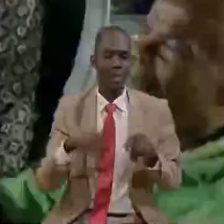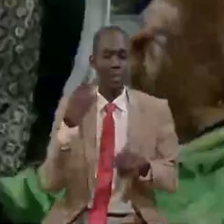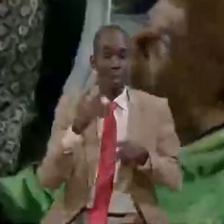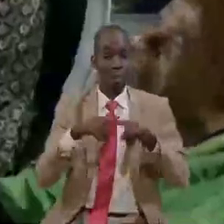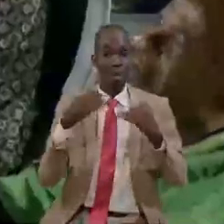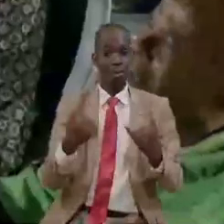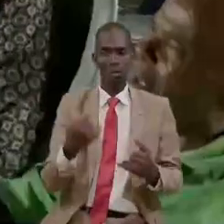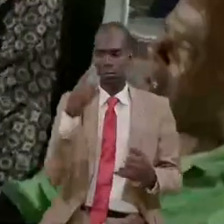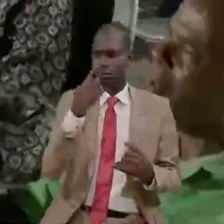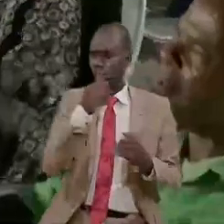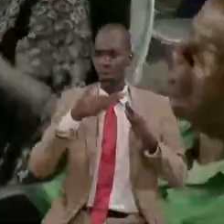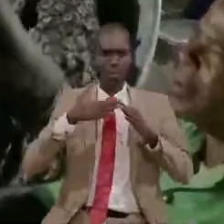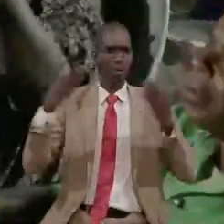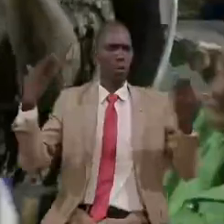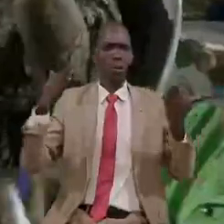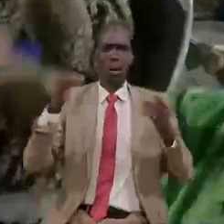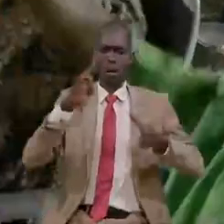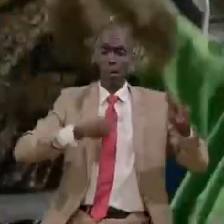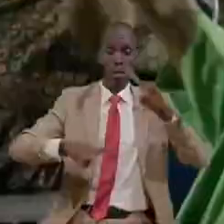voir.